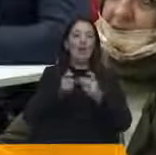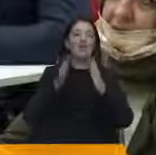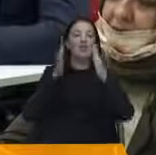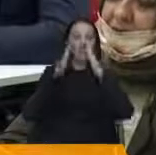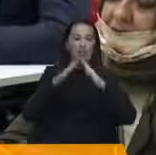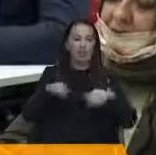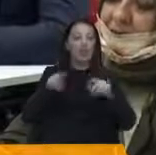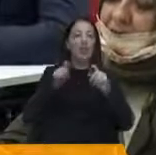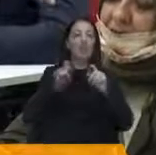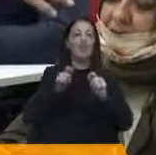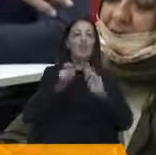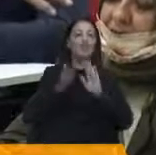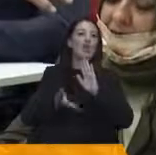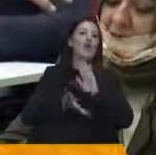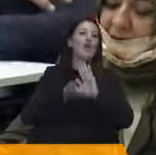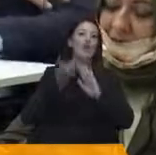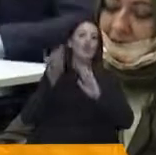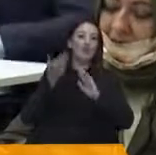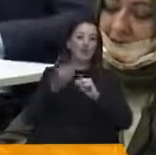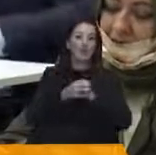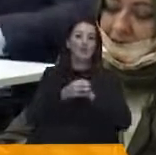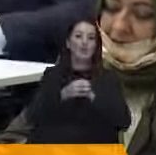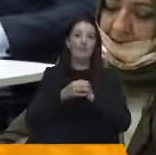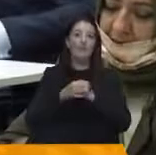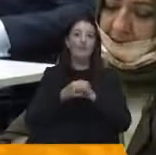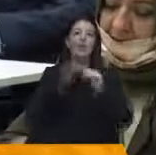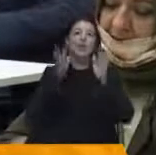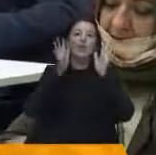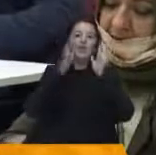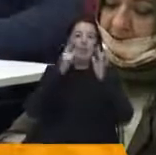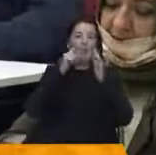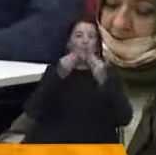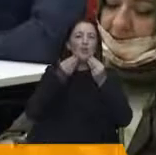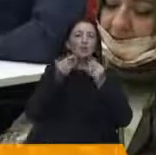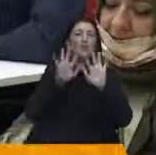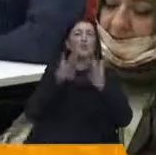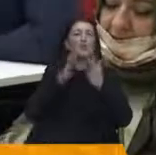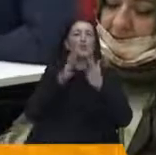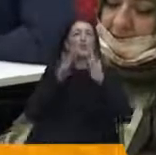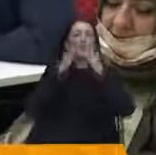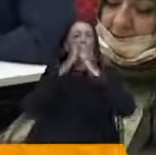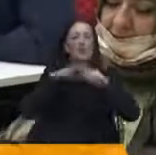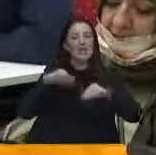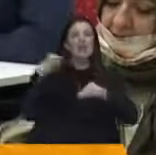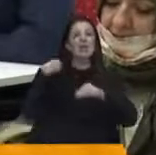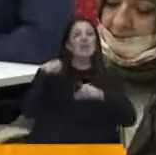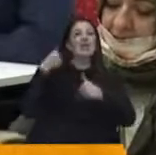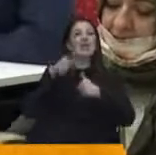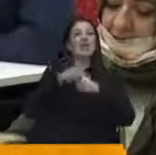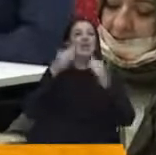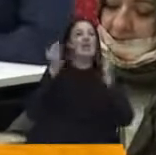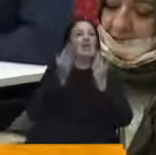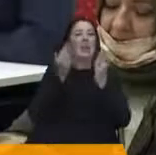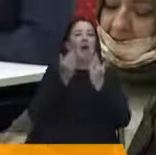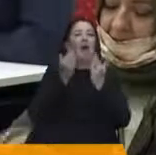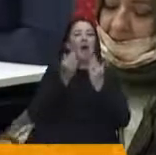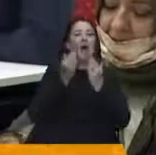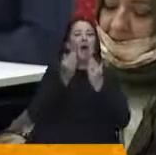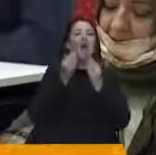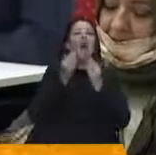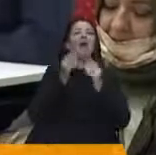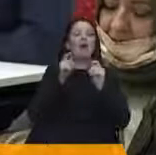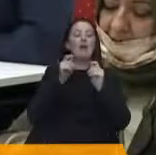yıkılacak, kaldırılacak. Cami çürük, yıkılıp yenisi daha küçülterek